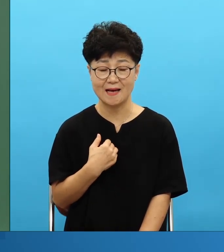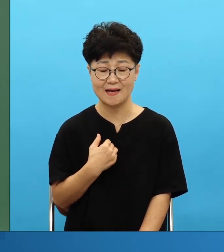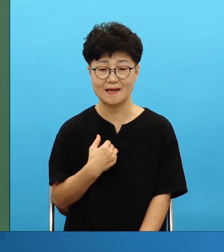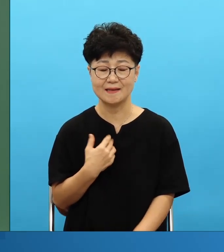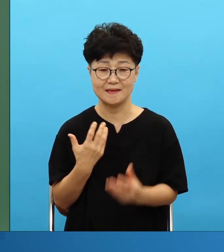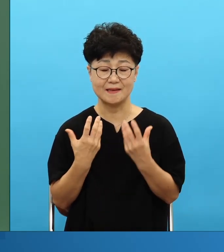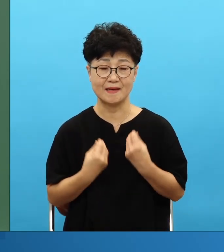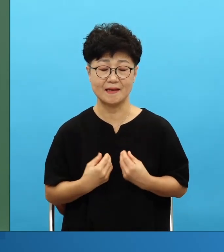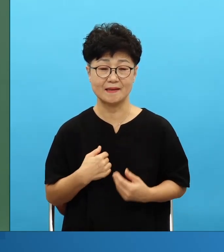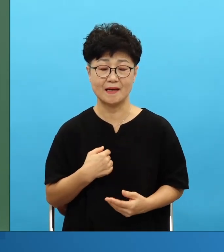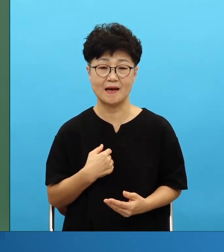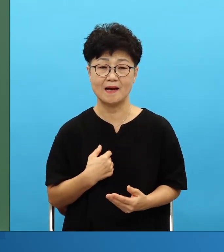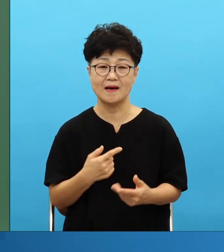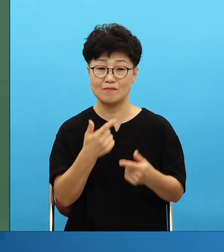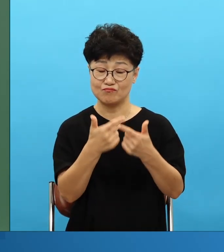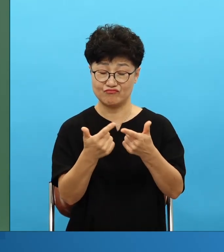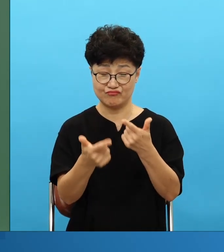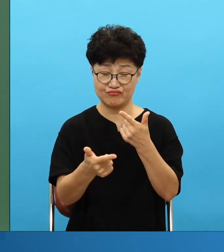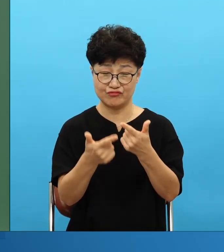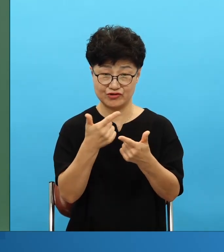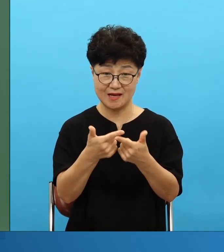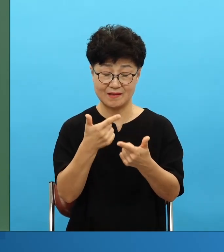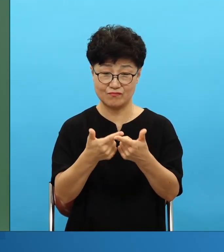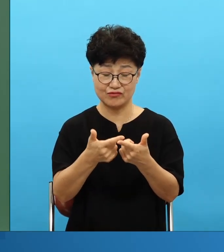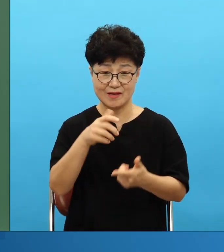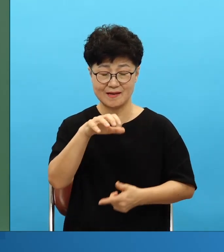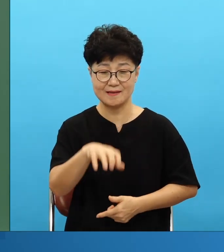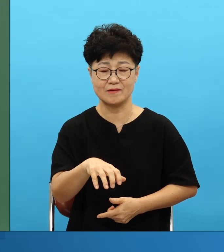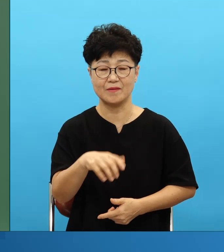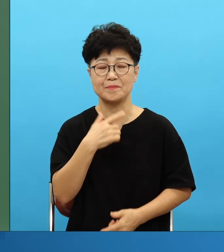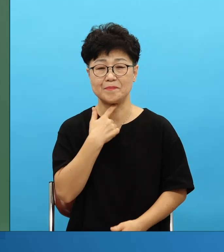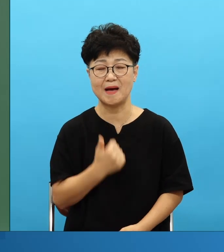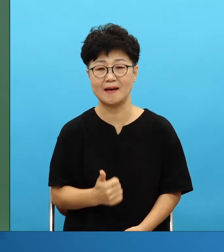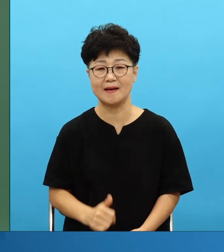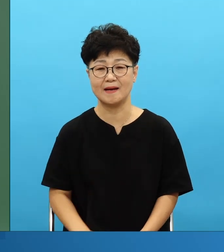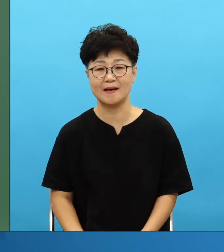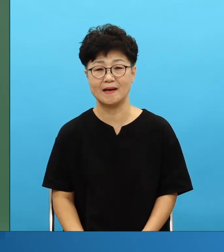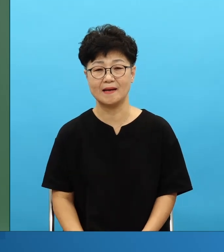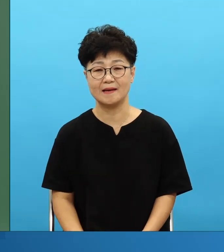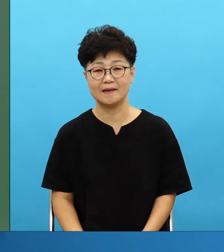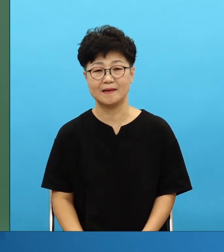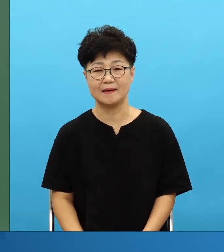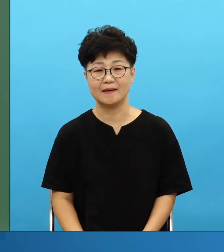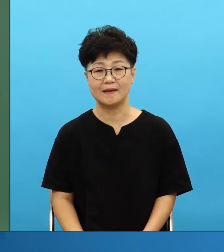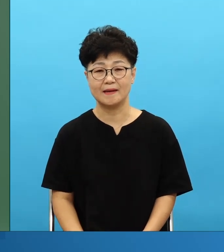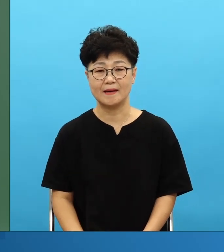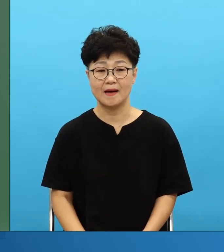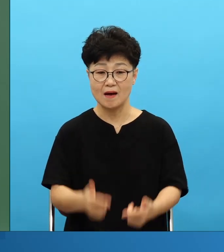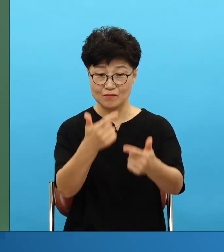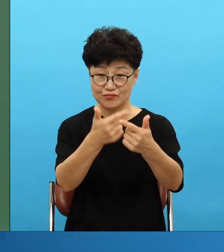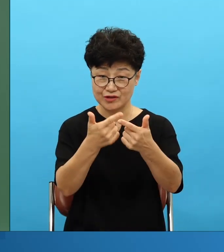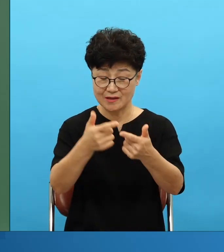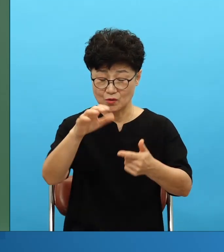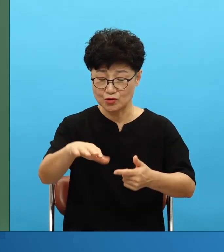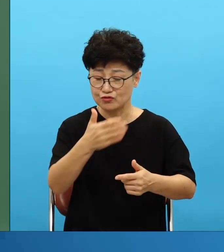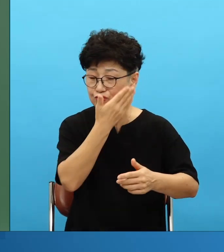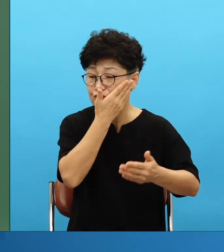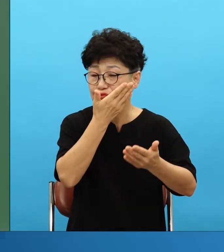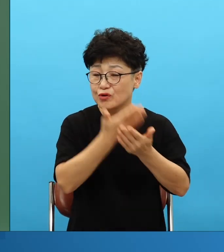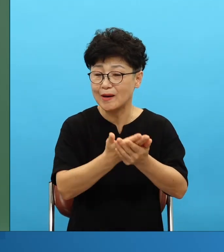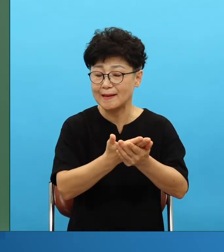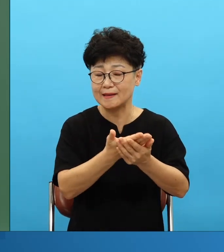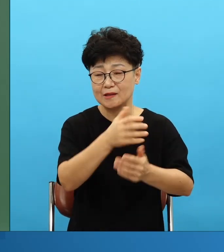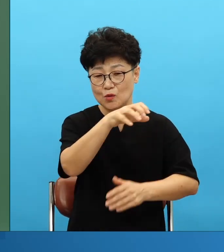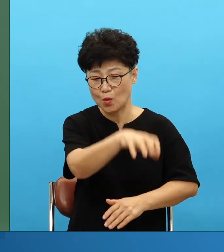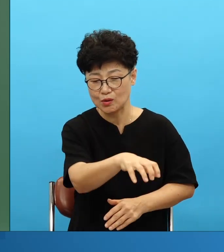this that actually I was facing a loss in Busan. 쉽게 말하면 부산의 황금 어장이 어디냐? 찾아낸 겁니다. Simply put, I found where were the golden fields in